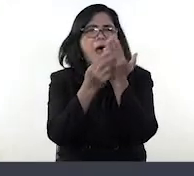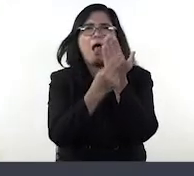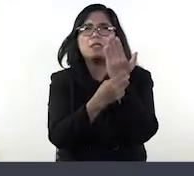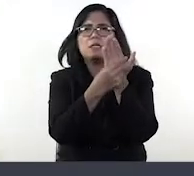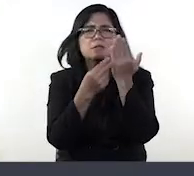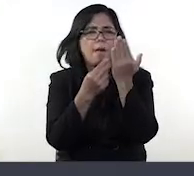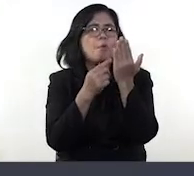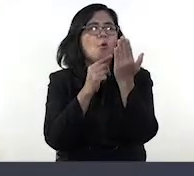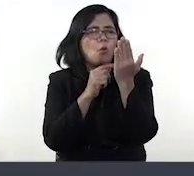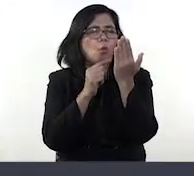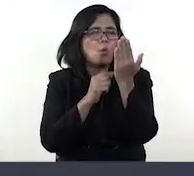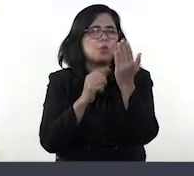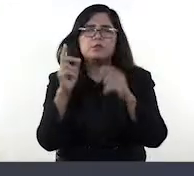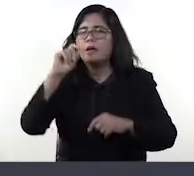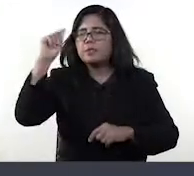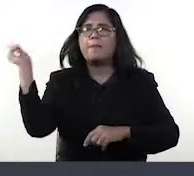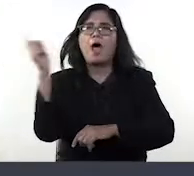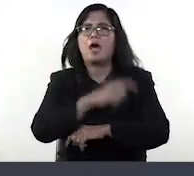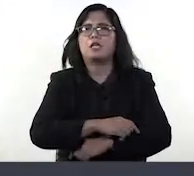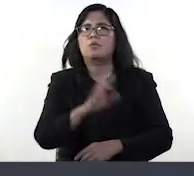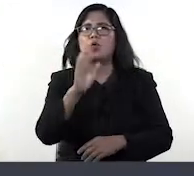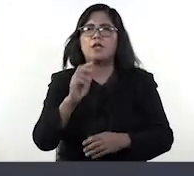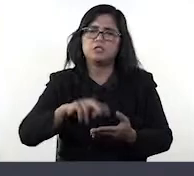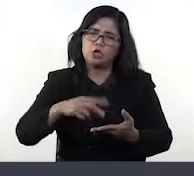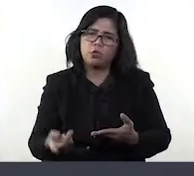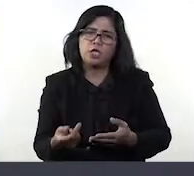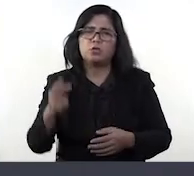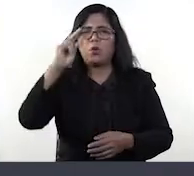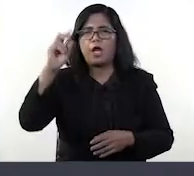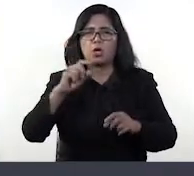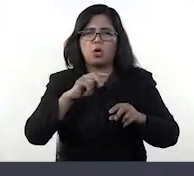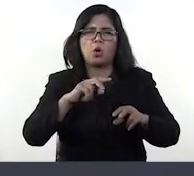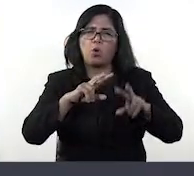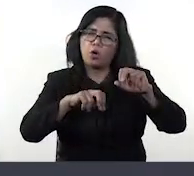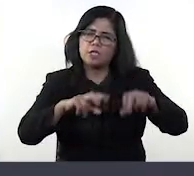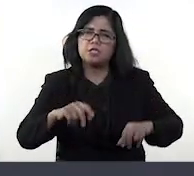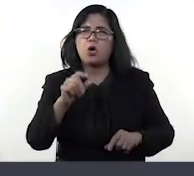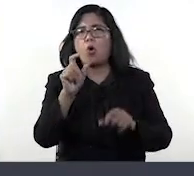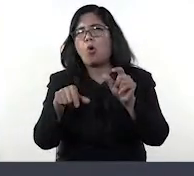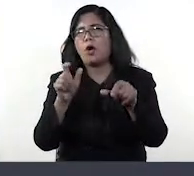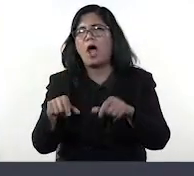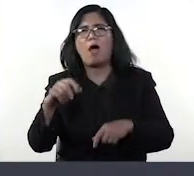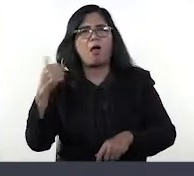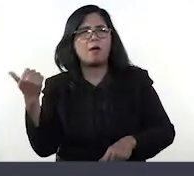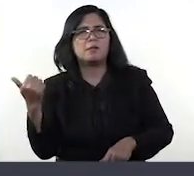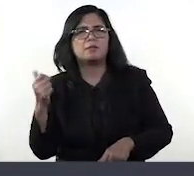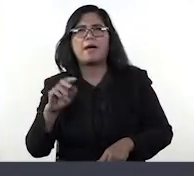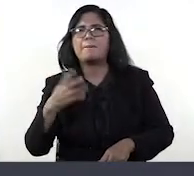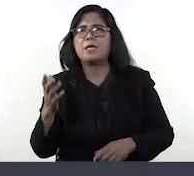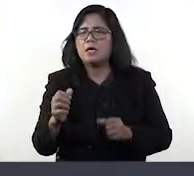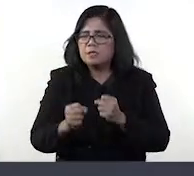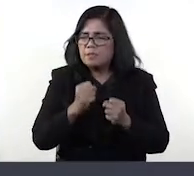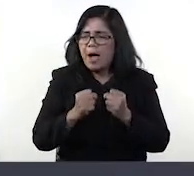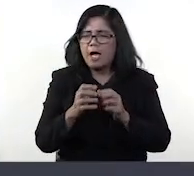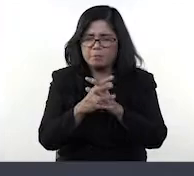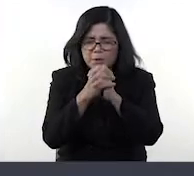debat kita bukan bersamaan atau jatuhin orang kita bukan bersemangat tuh mengkoreksi orang tapi kita bersemangat